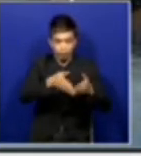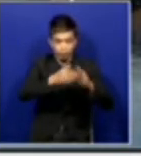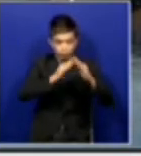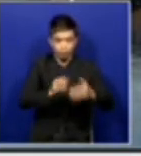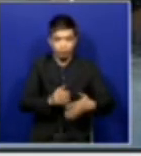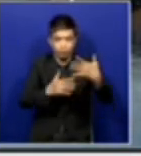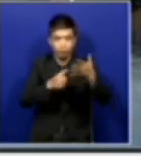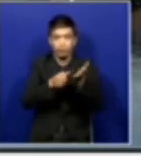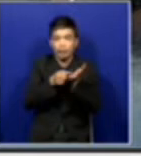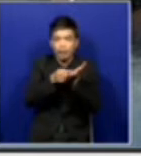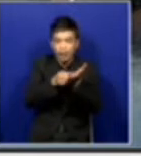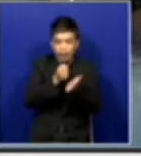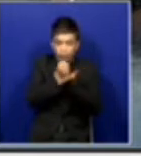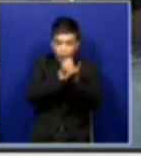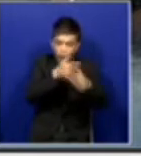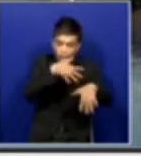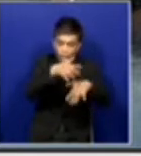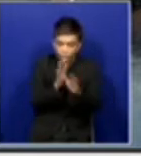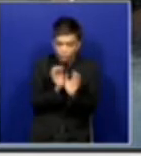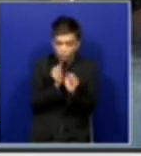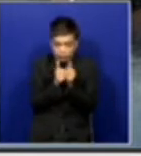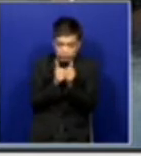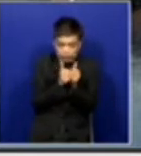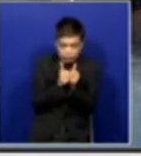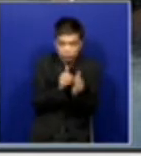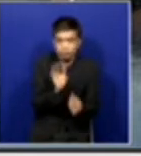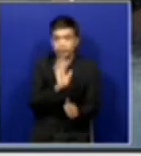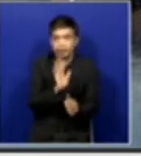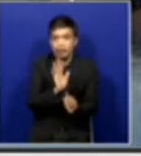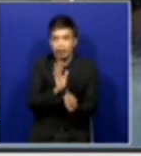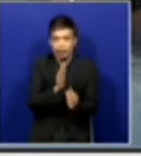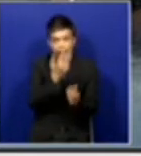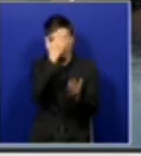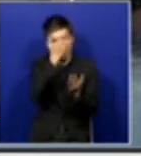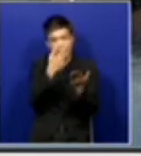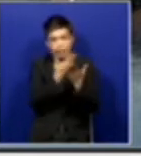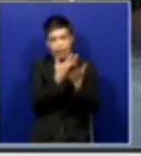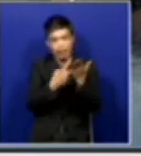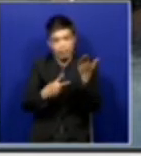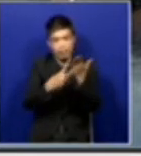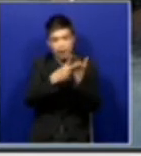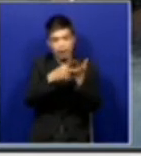ออัดแล้วตัดยังไงตัดไปทำอะไรไ